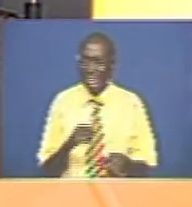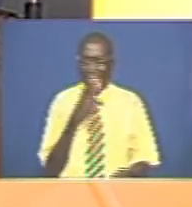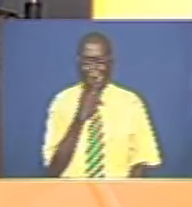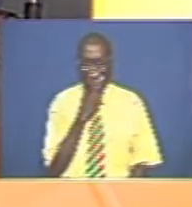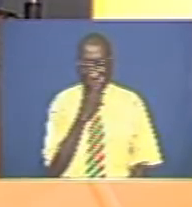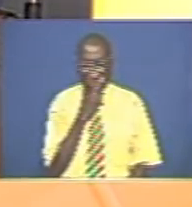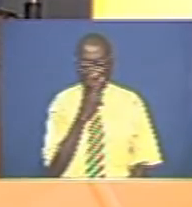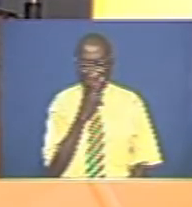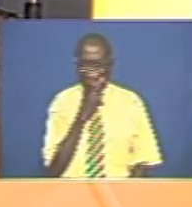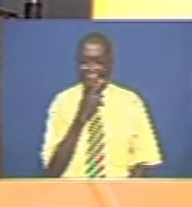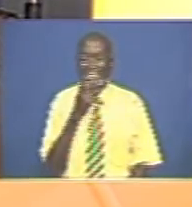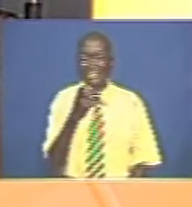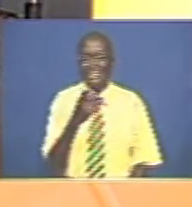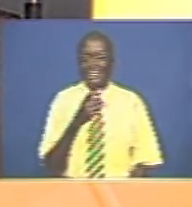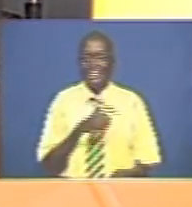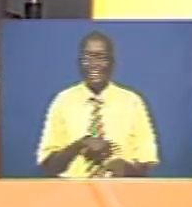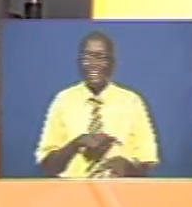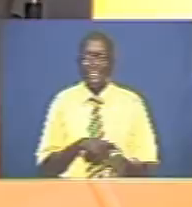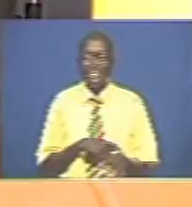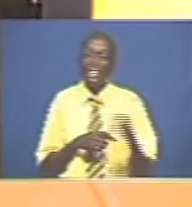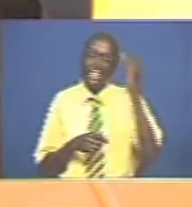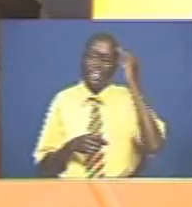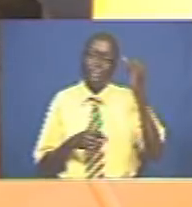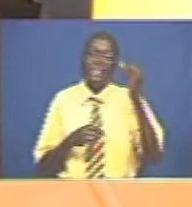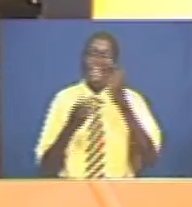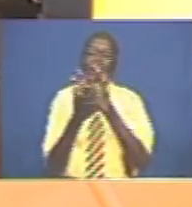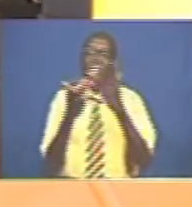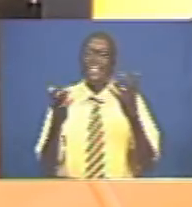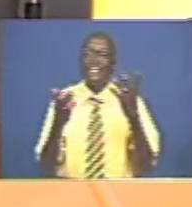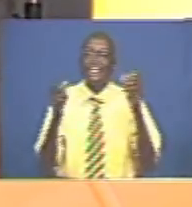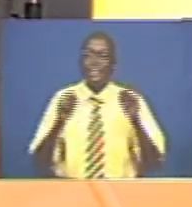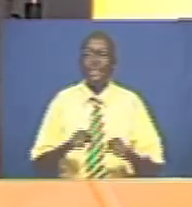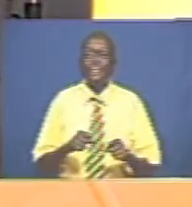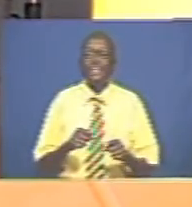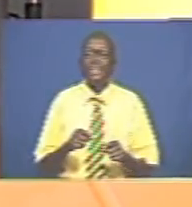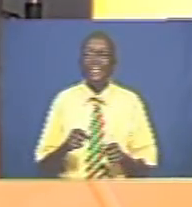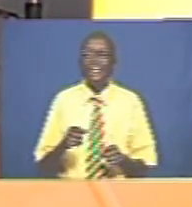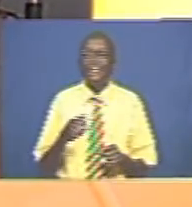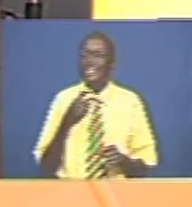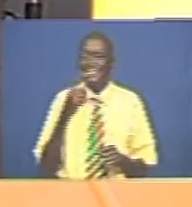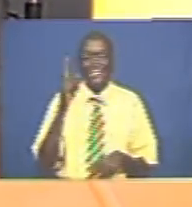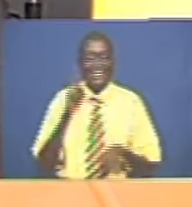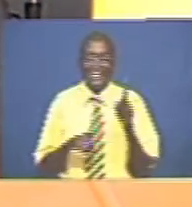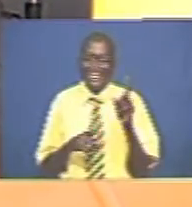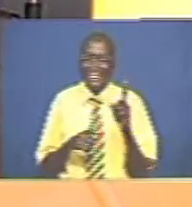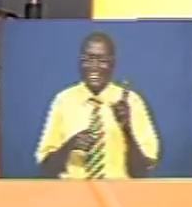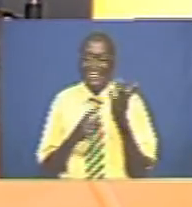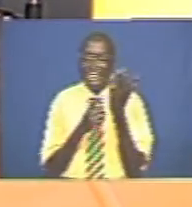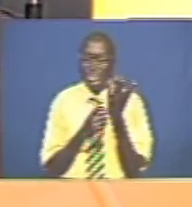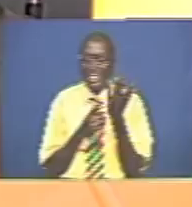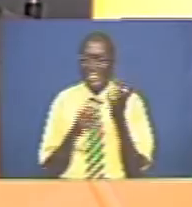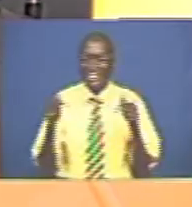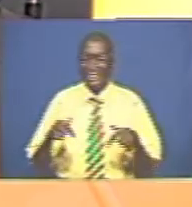basi. Muda ni wako. Wewe endelea fanya kile ambacho unaweza. Sitaweza freestyle ya Kiswahili leo